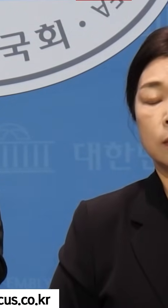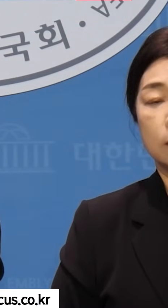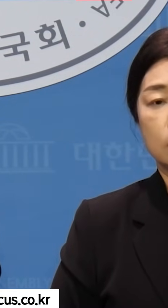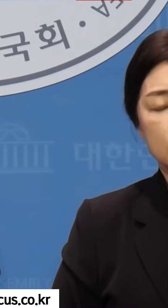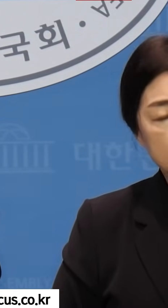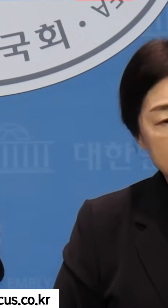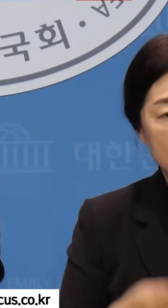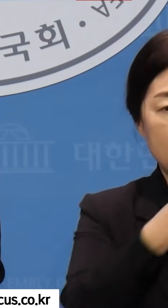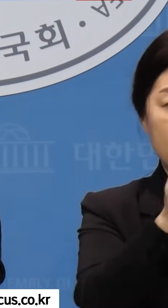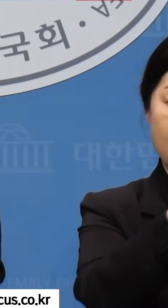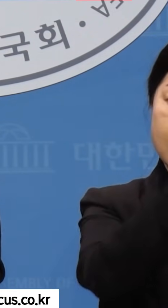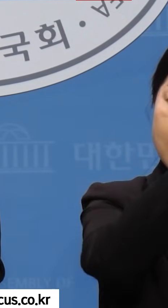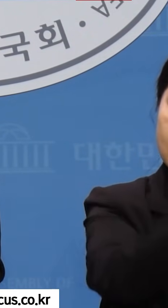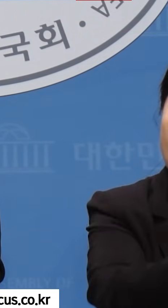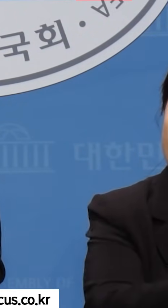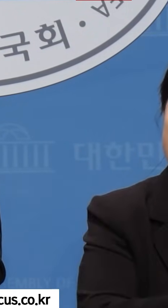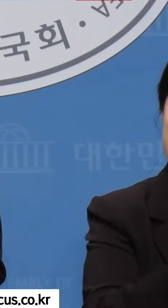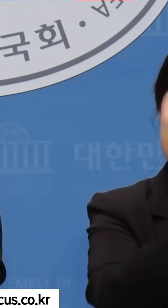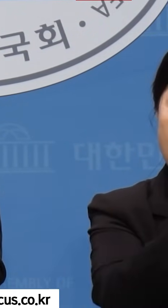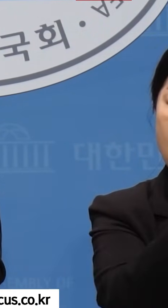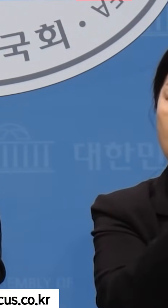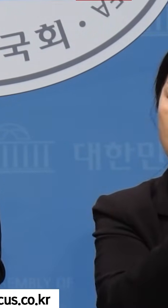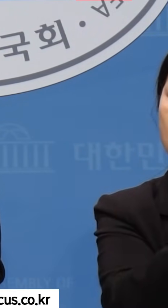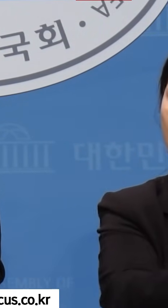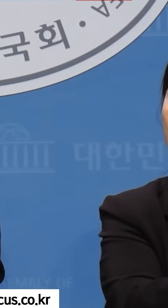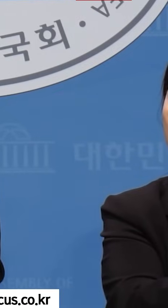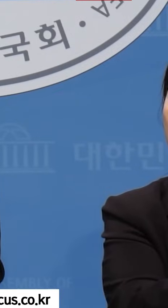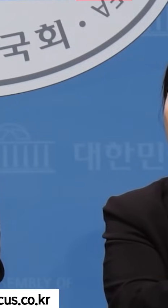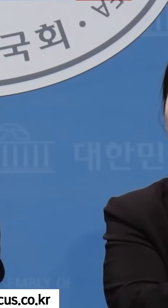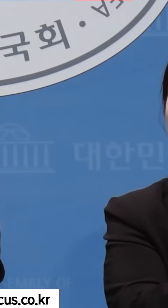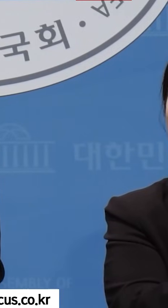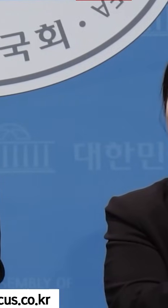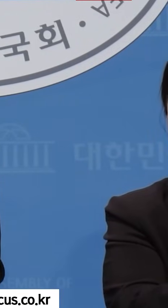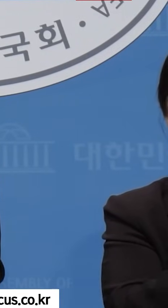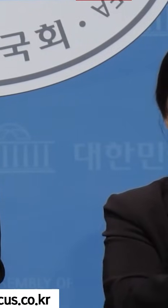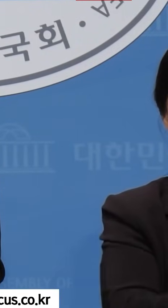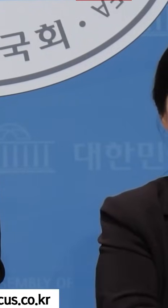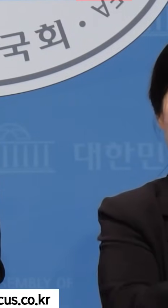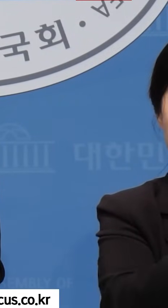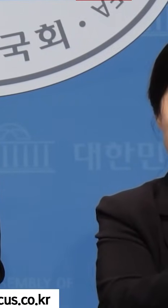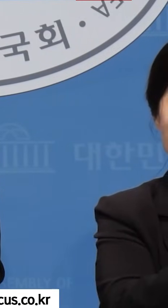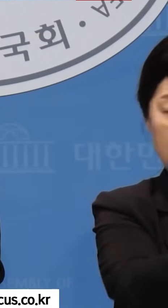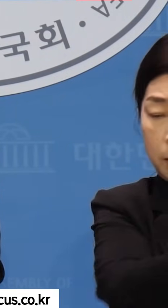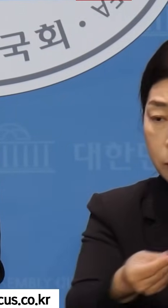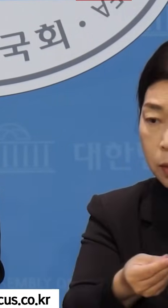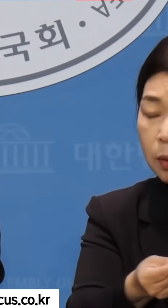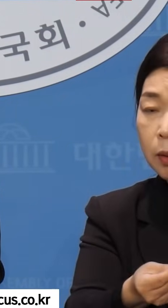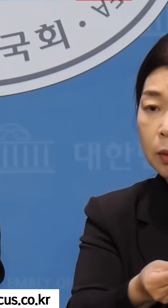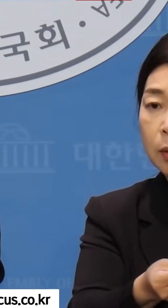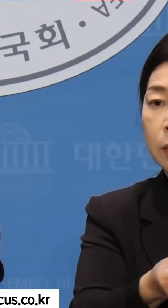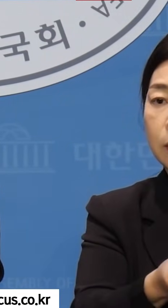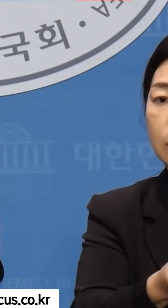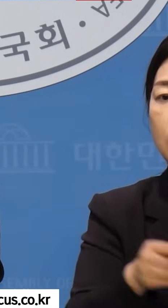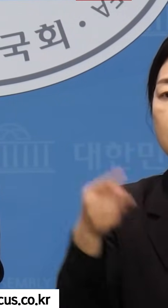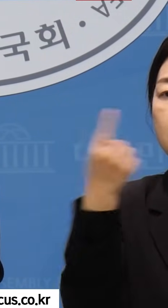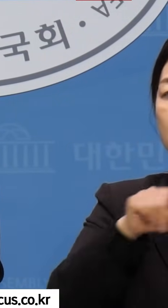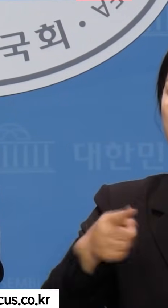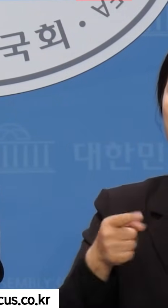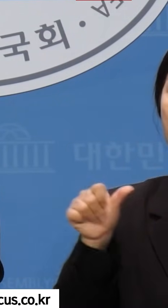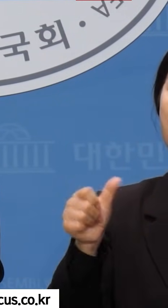대장동 1차 자금 부산저축은행에서 대출받은 프로젝트 파이낸싱